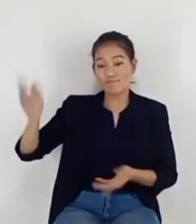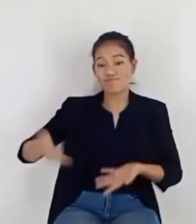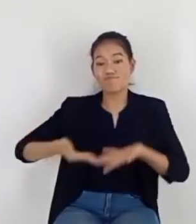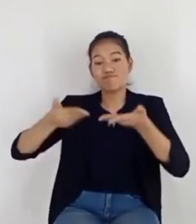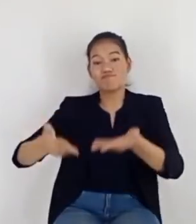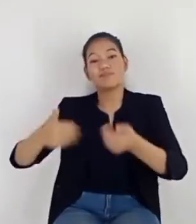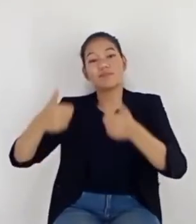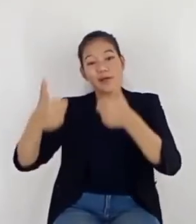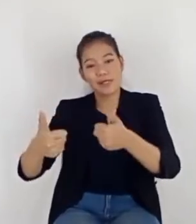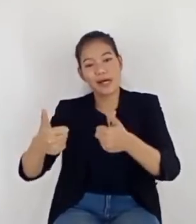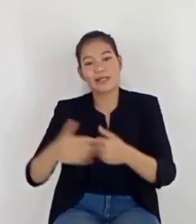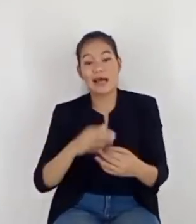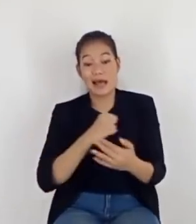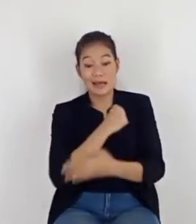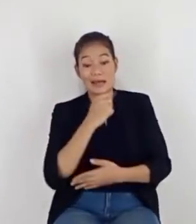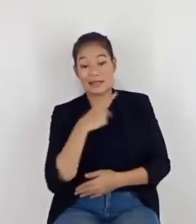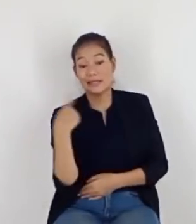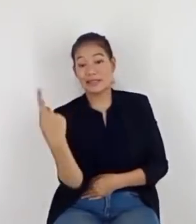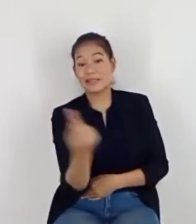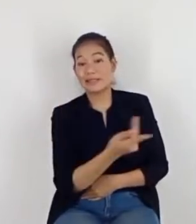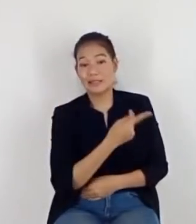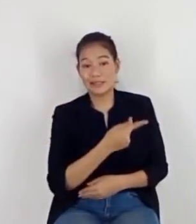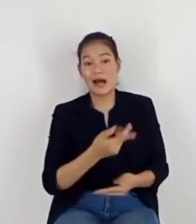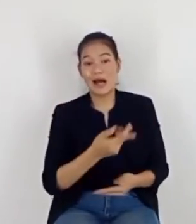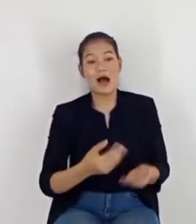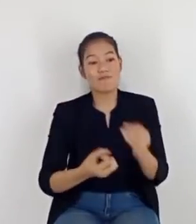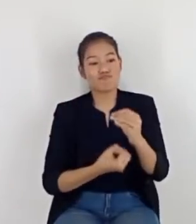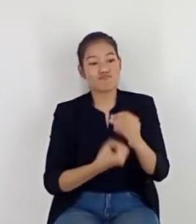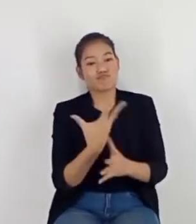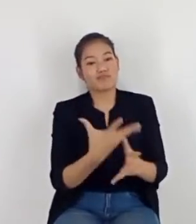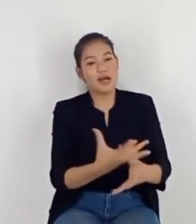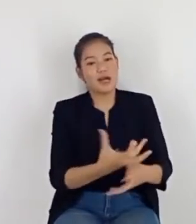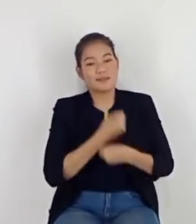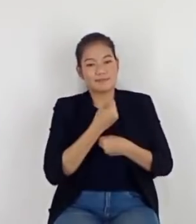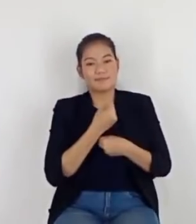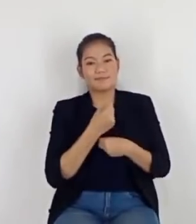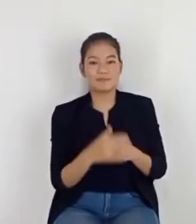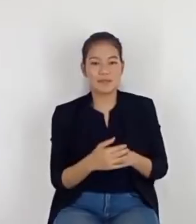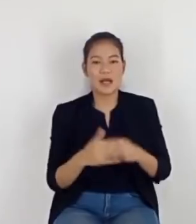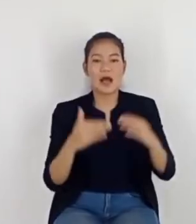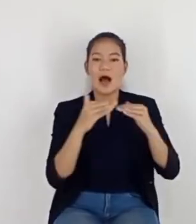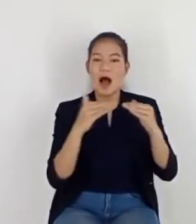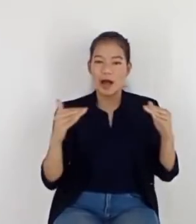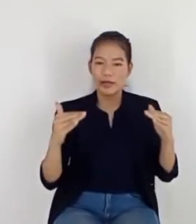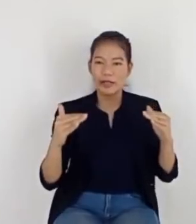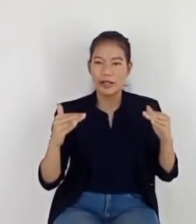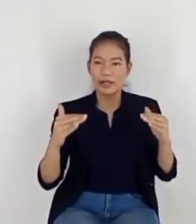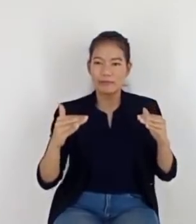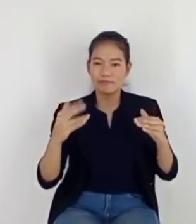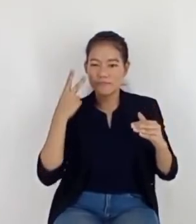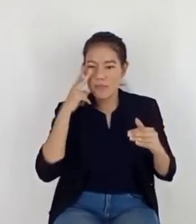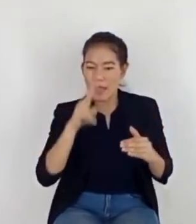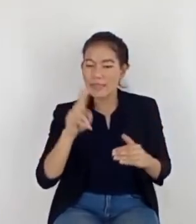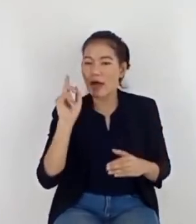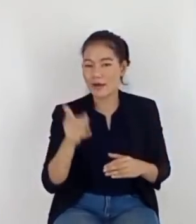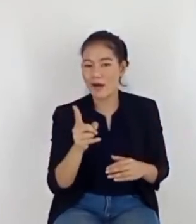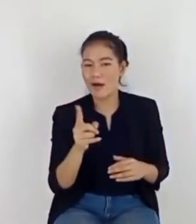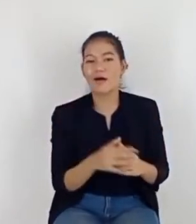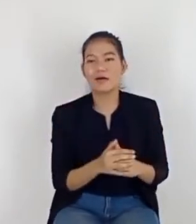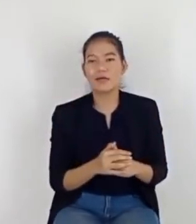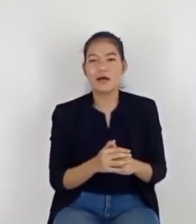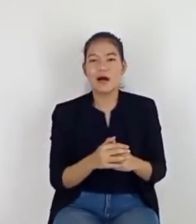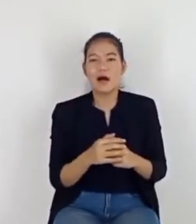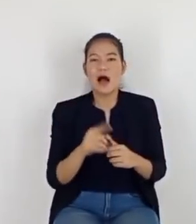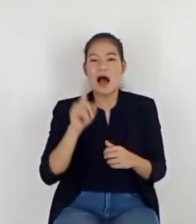kebaikan. Dan negeri kita akan memberi hasilnya. Keadilan akan berjalan di hadapannya. Dan akan